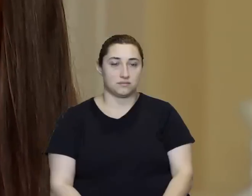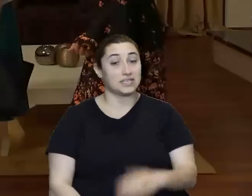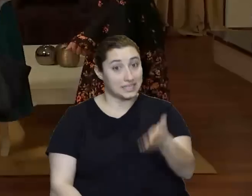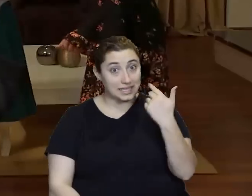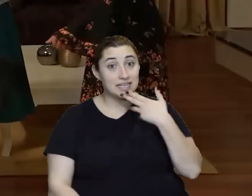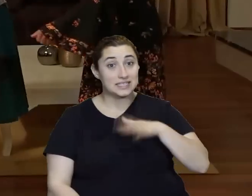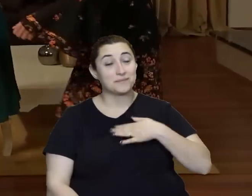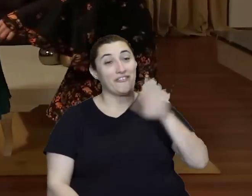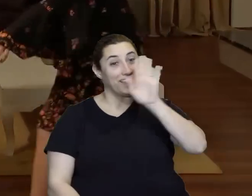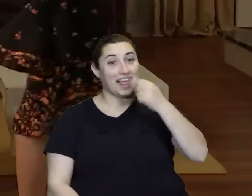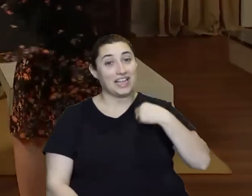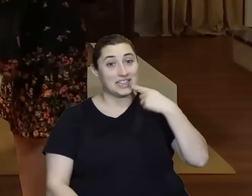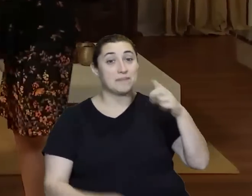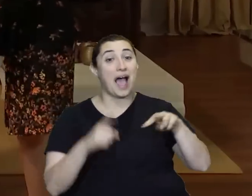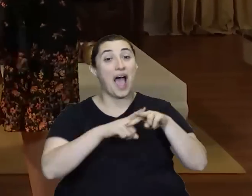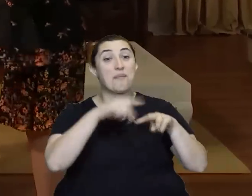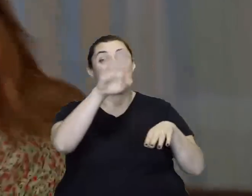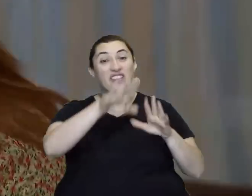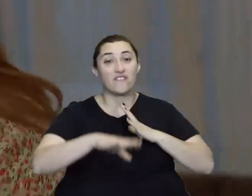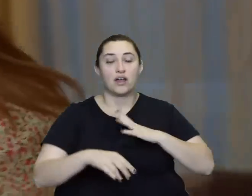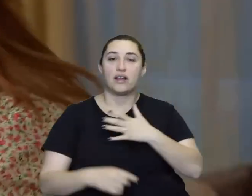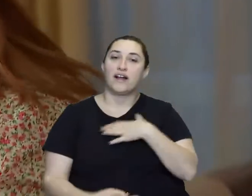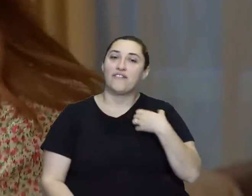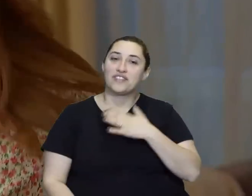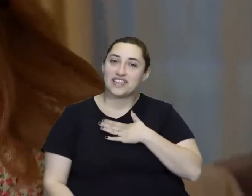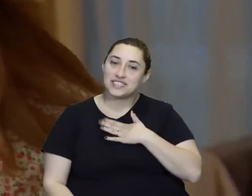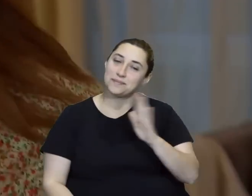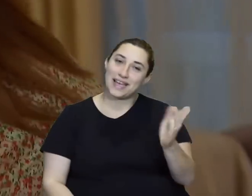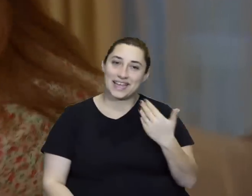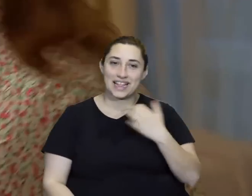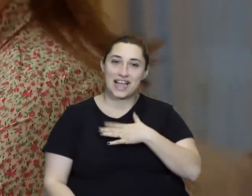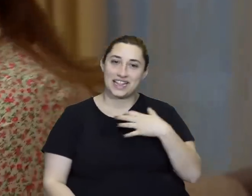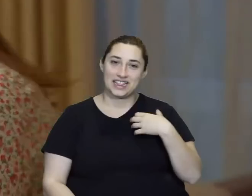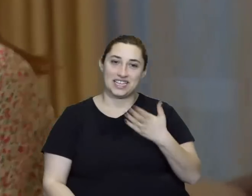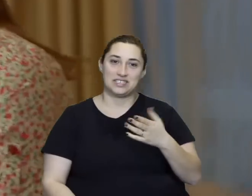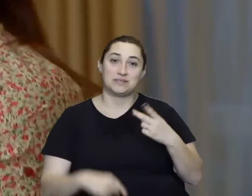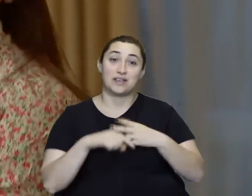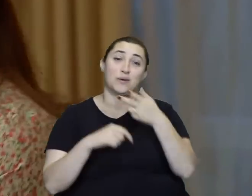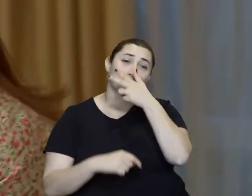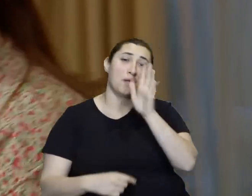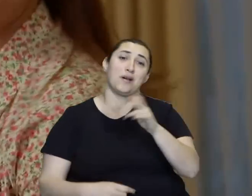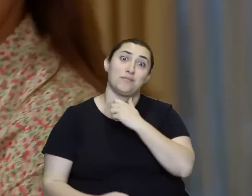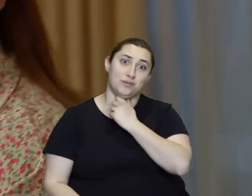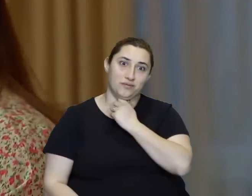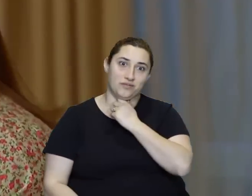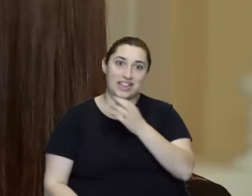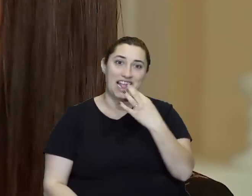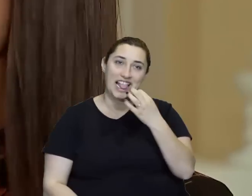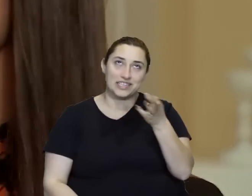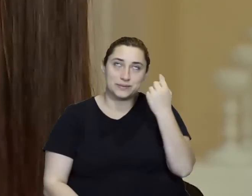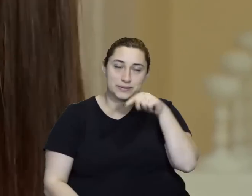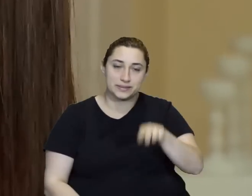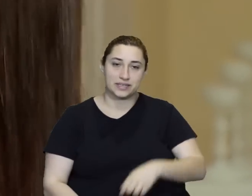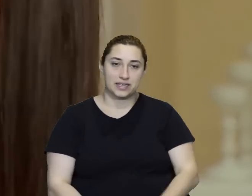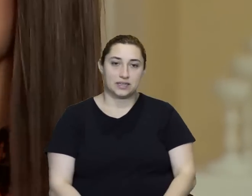Gel kızım vedalaşalım. Ahmet içeride. Anneciğim, hadi gel anneciğim. Zehra'cığım kusura bakma ne olur. İlaçlardan